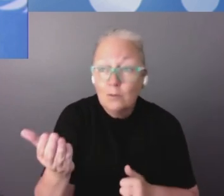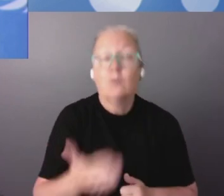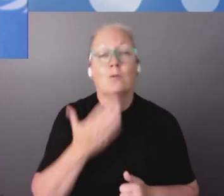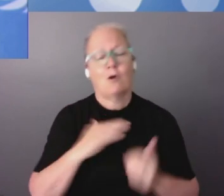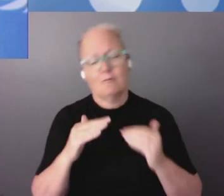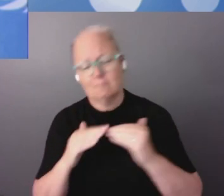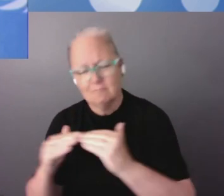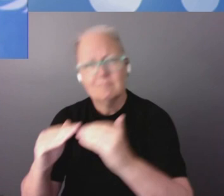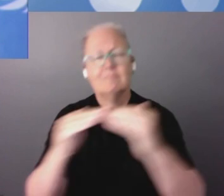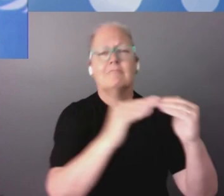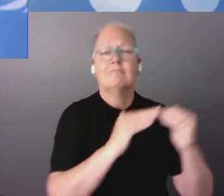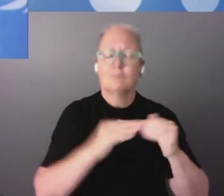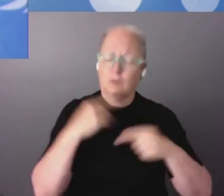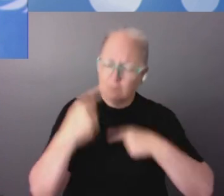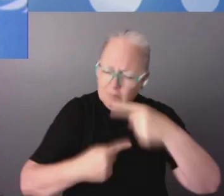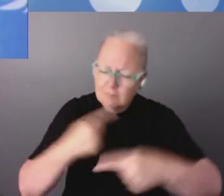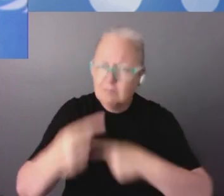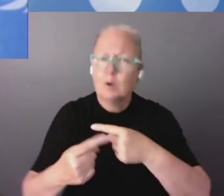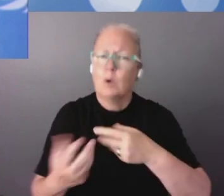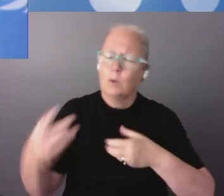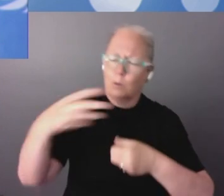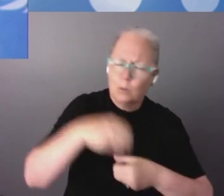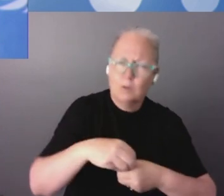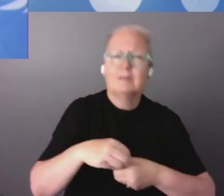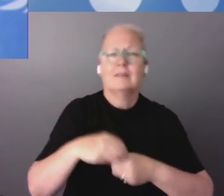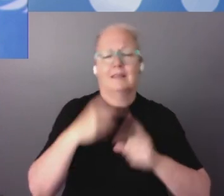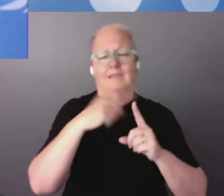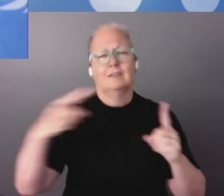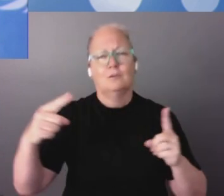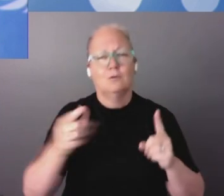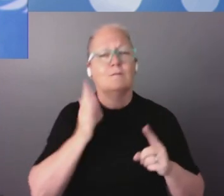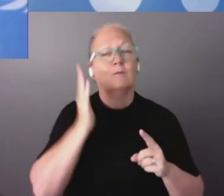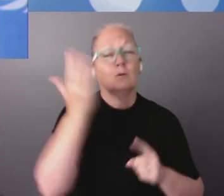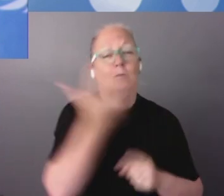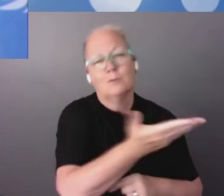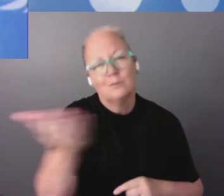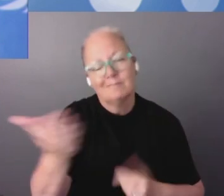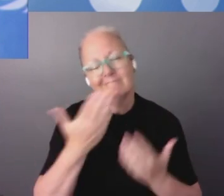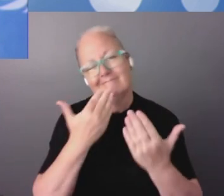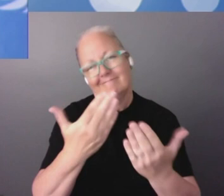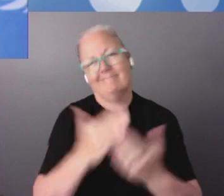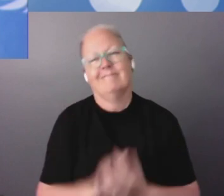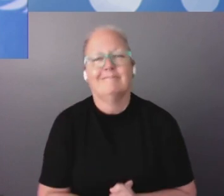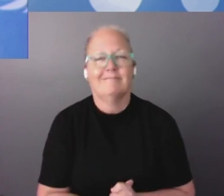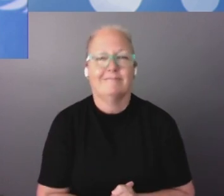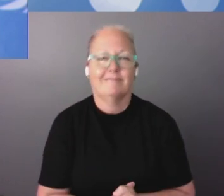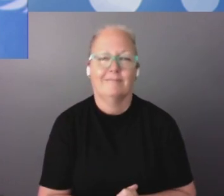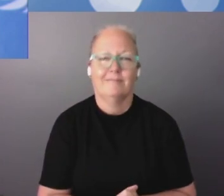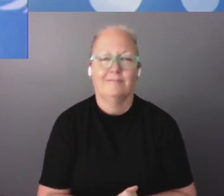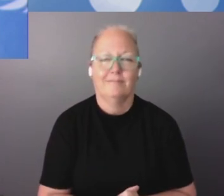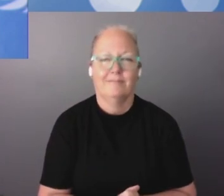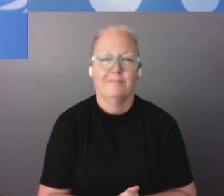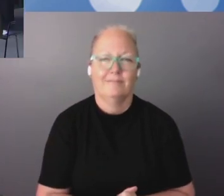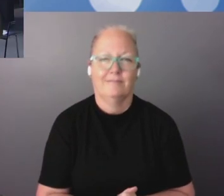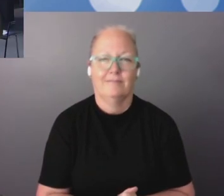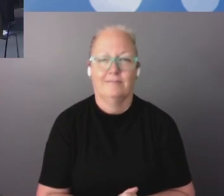你们很多人会参加我们组织要举办的下次会议。最终我想祝大